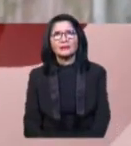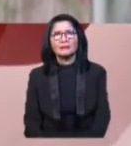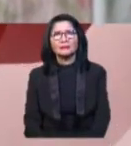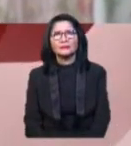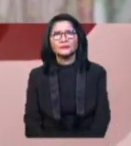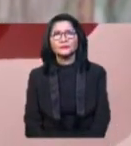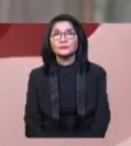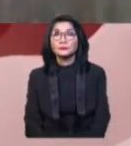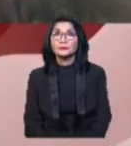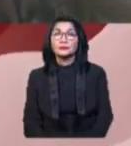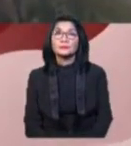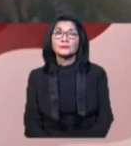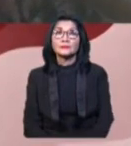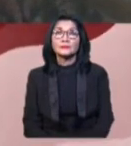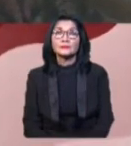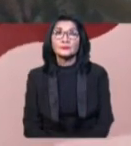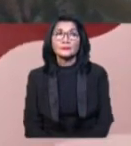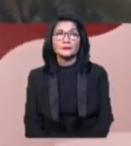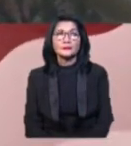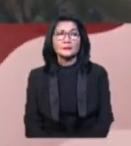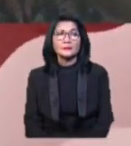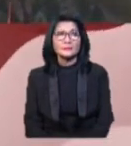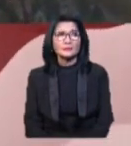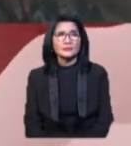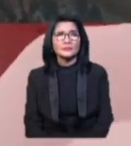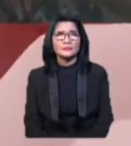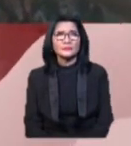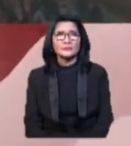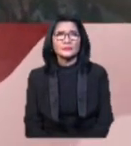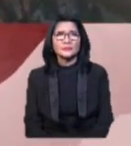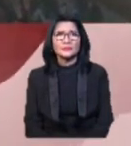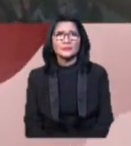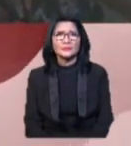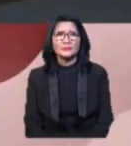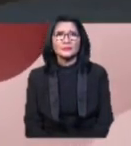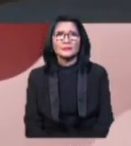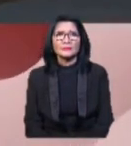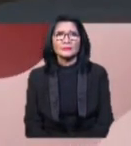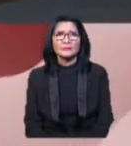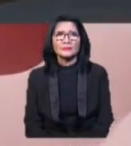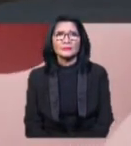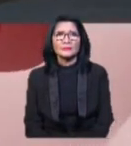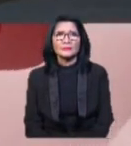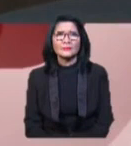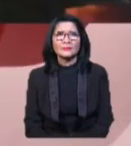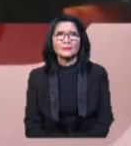dari yang mendapatkan BPOM ini juga sudah